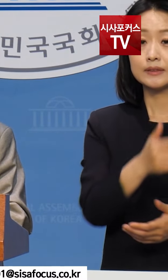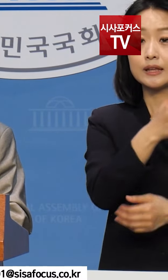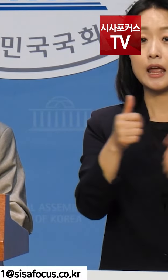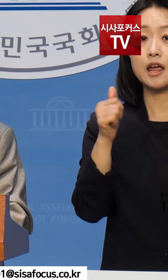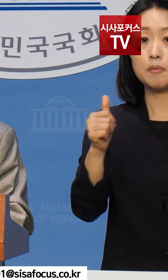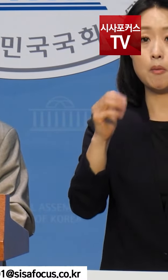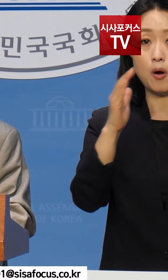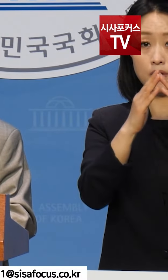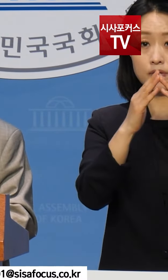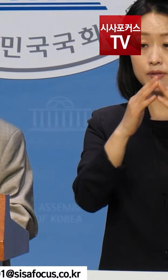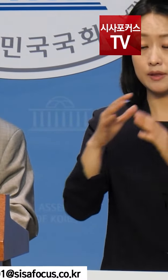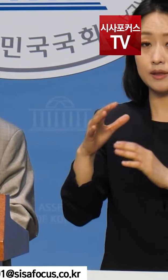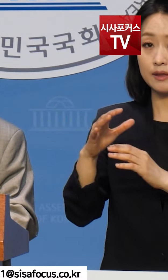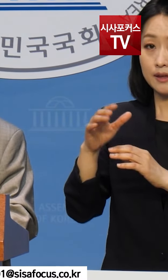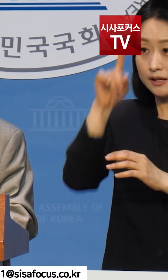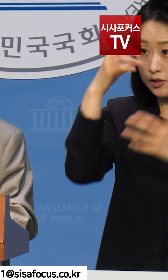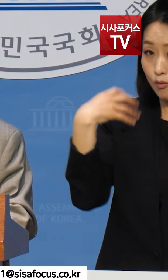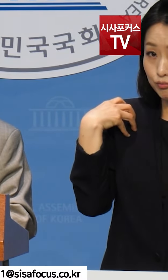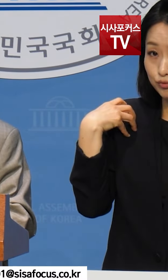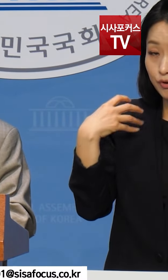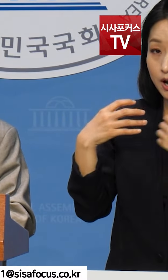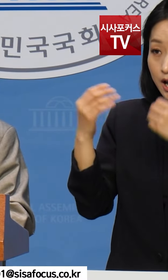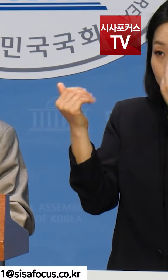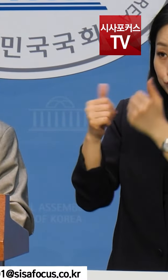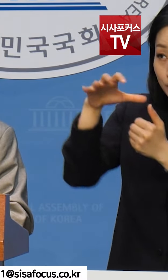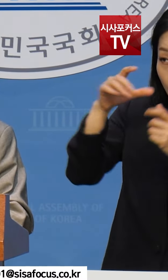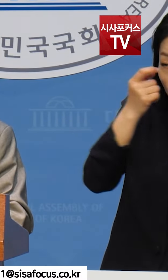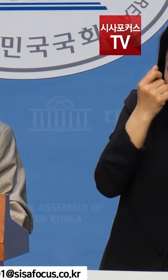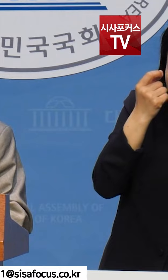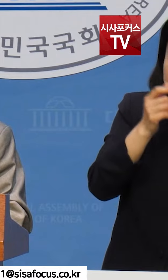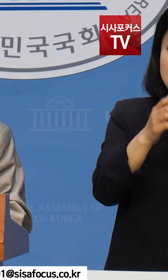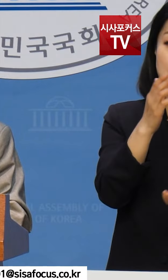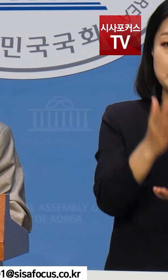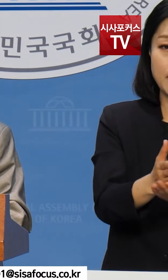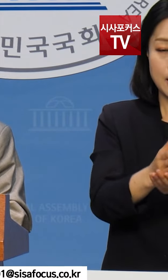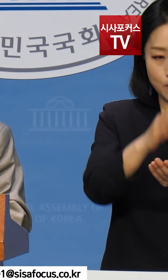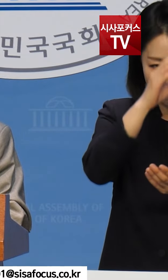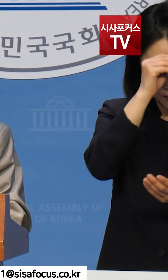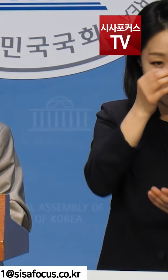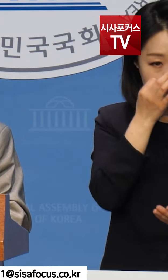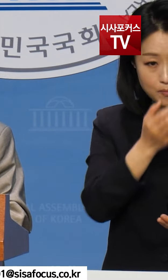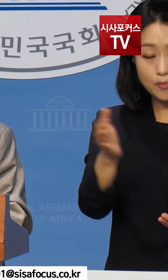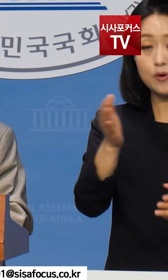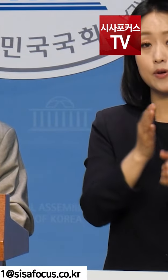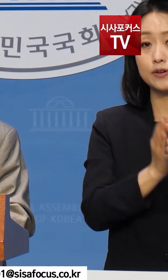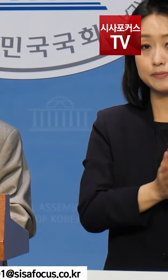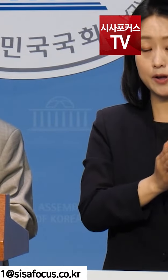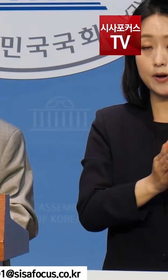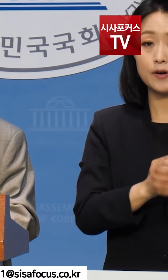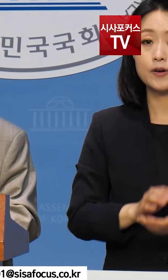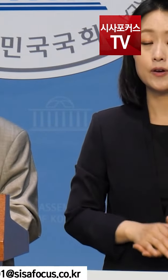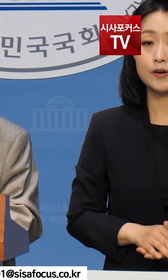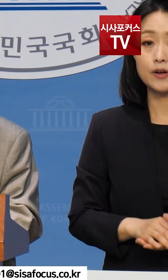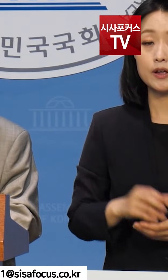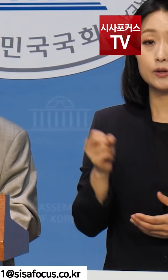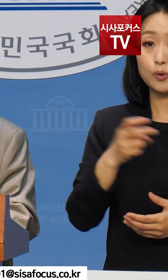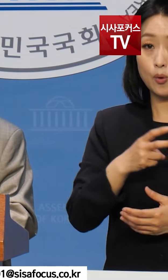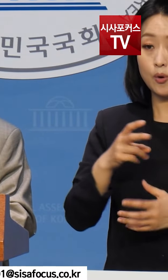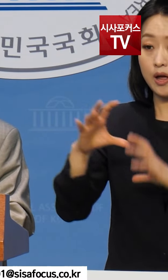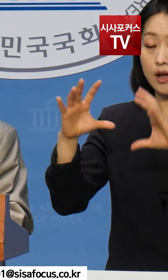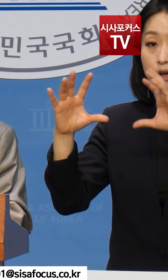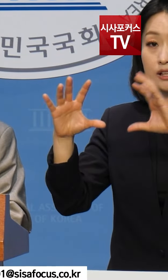대법원부터 정치권을 의식하지 않는 재판의 본을 보여야 합니다. 특히